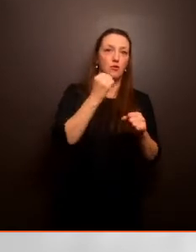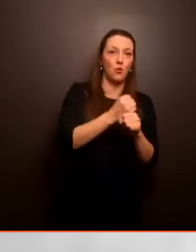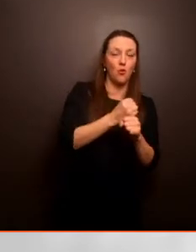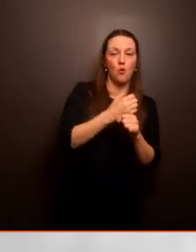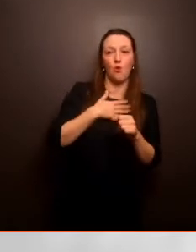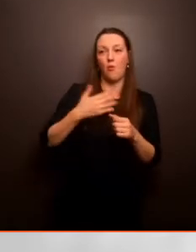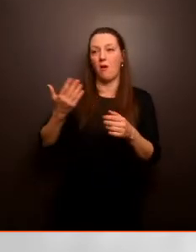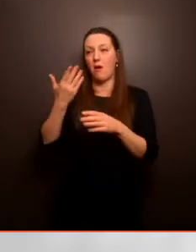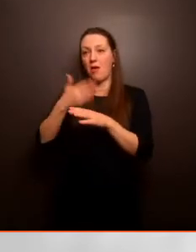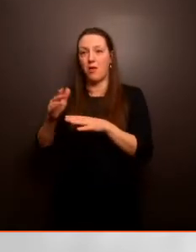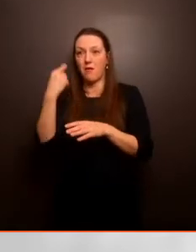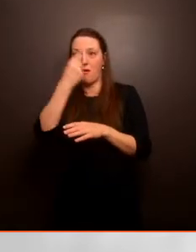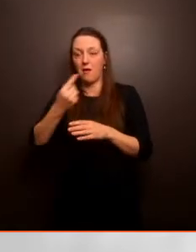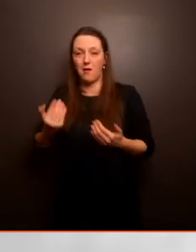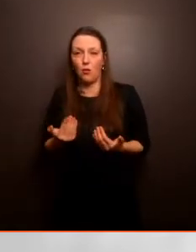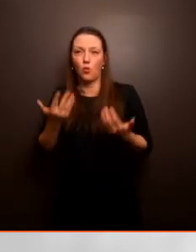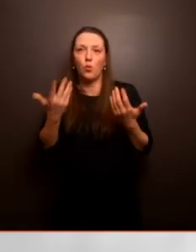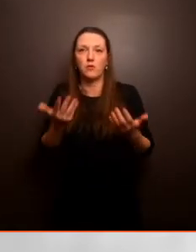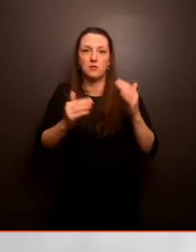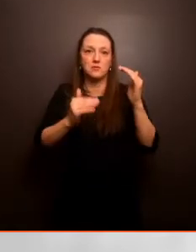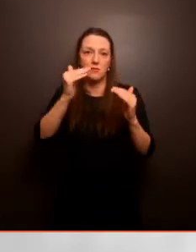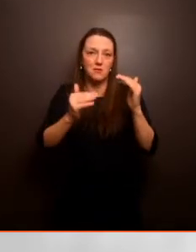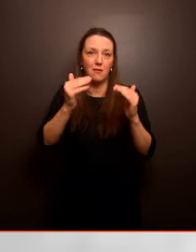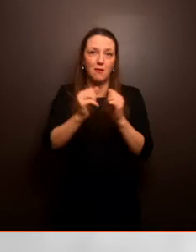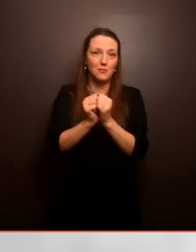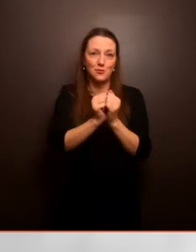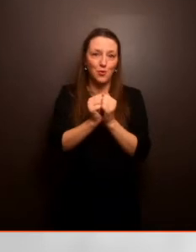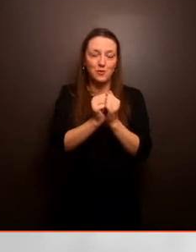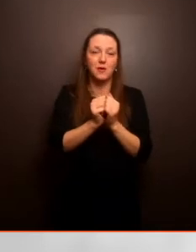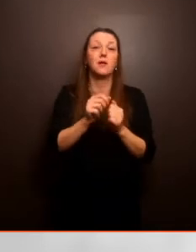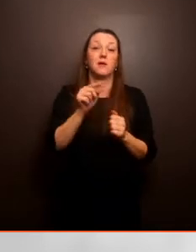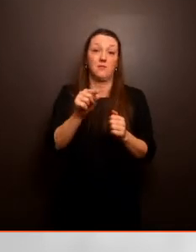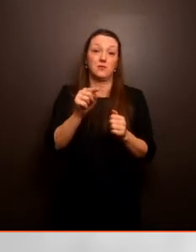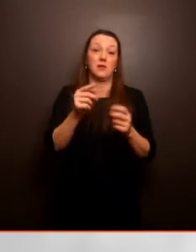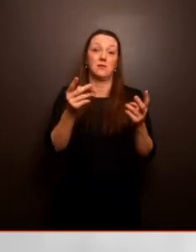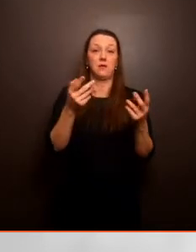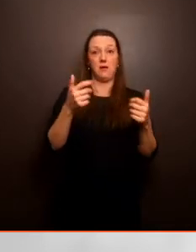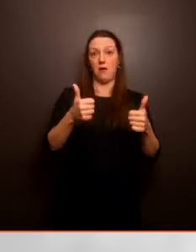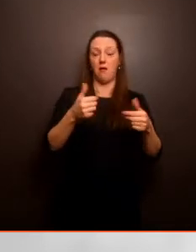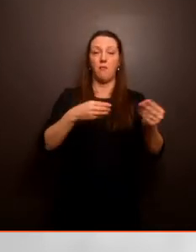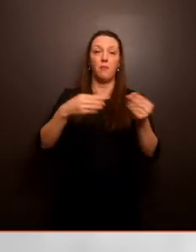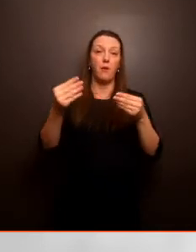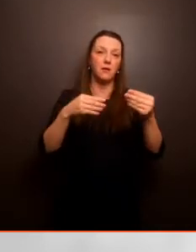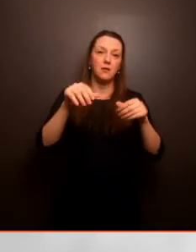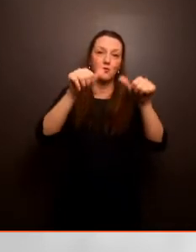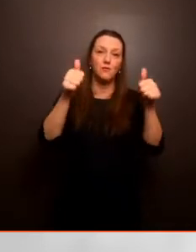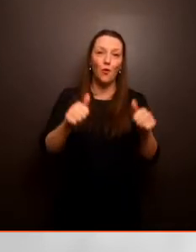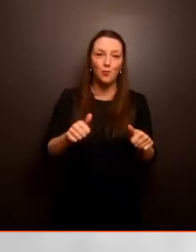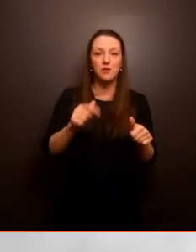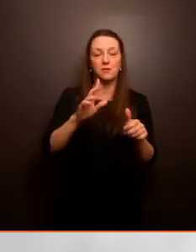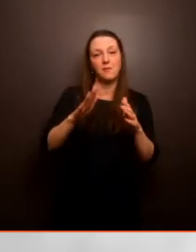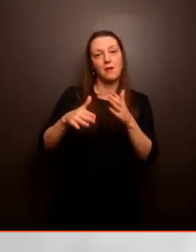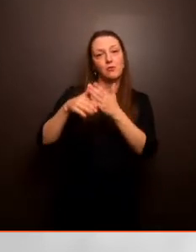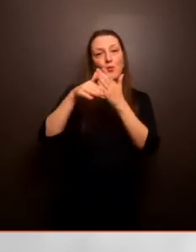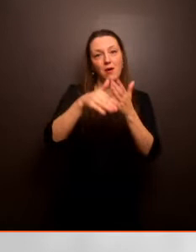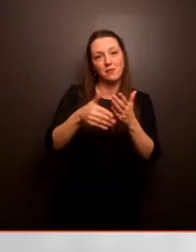tasakaalu, et siis see sama painlikud viisid ja vormid on tegelikult see, mis seda väga toetab.